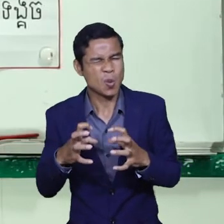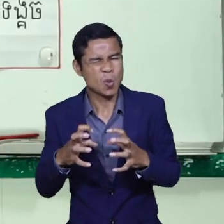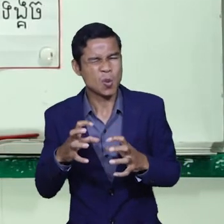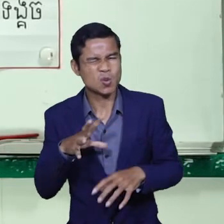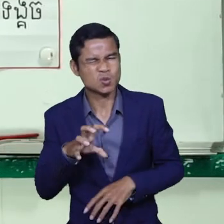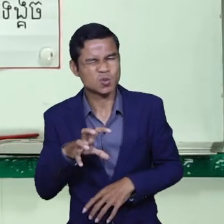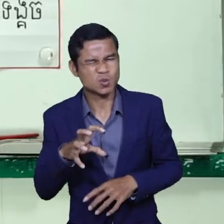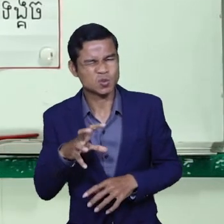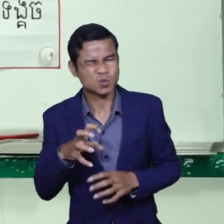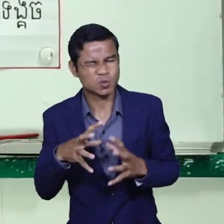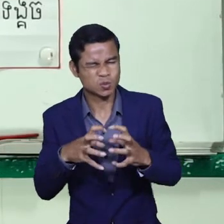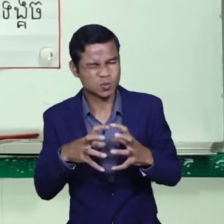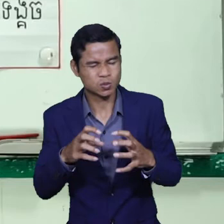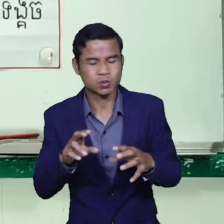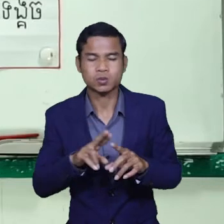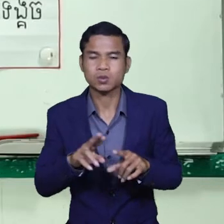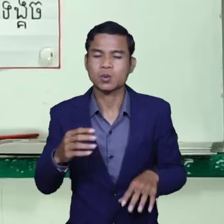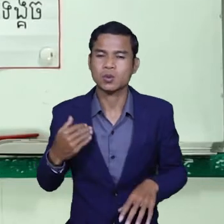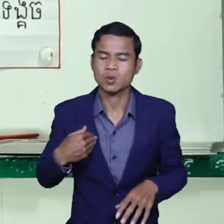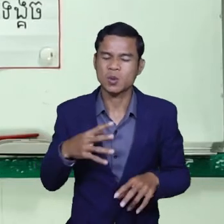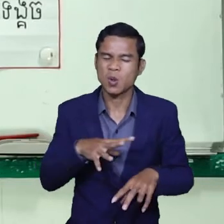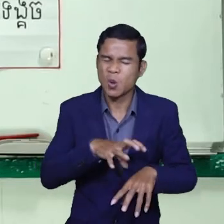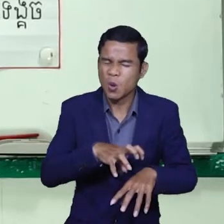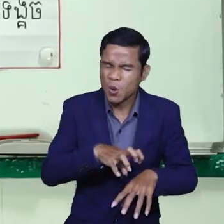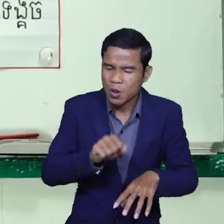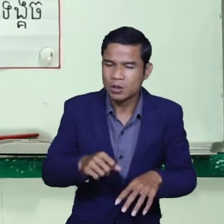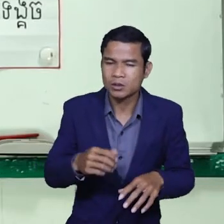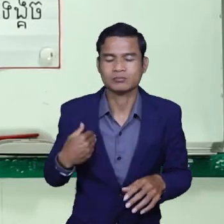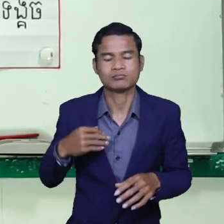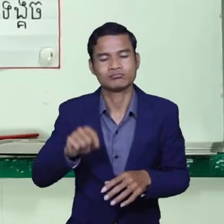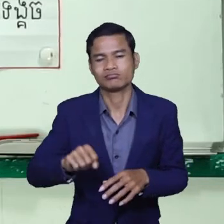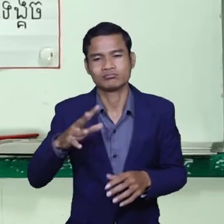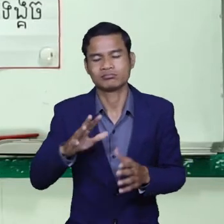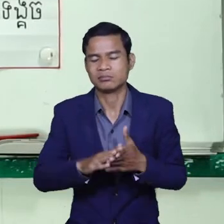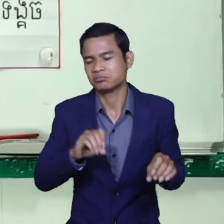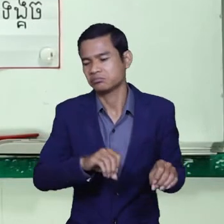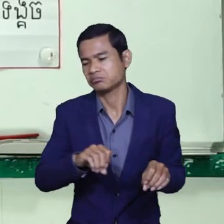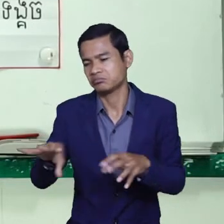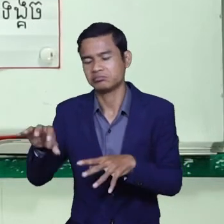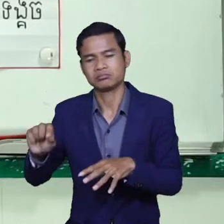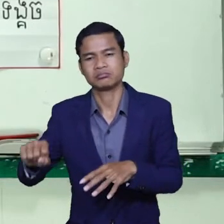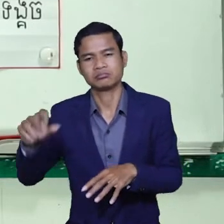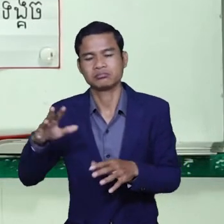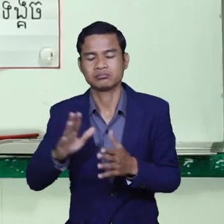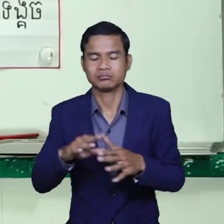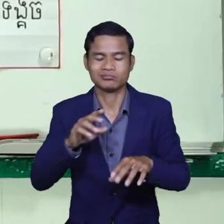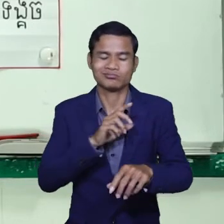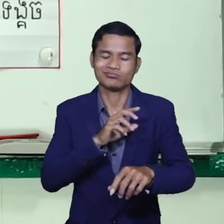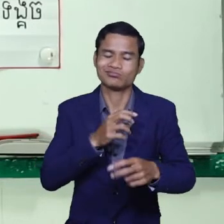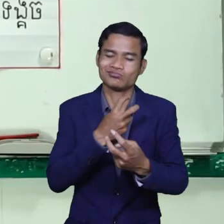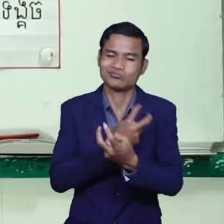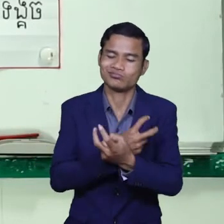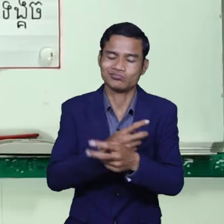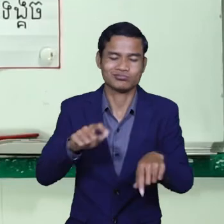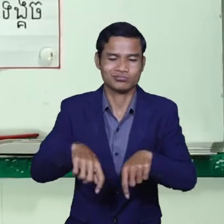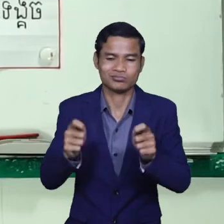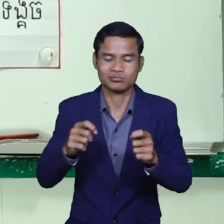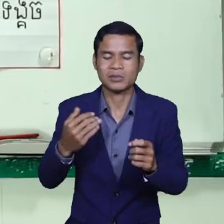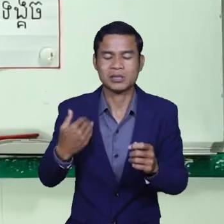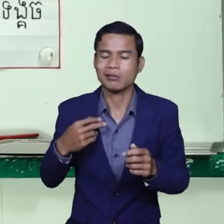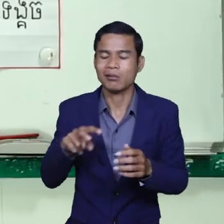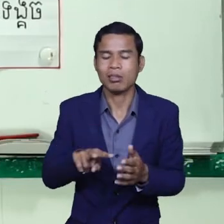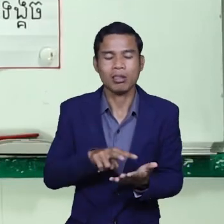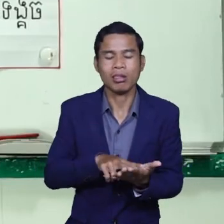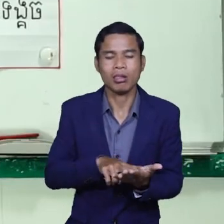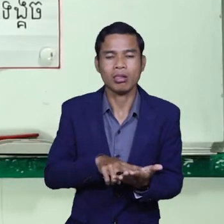vậy tiệt con chà cứ chà thưa vợ dương cha mình ad miên cho là nà tề chẳng cam na ta bạ cho ông cứ dương ad ad cầm rác bàn